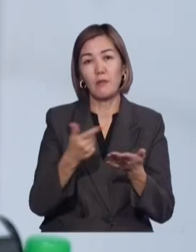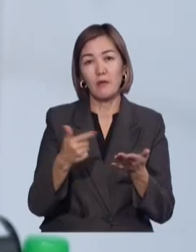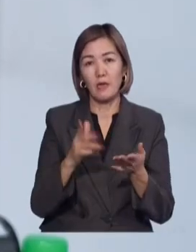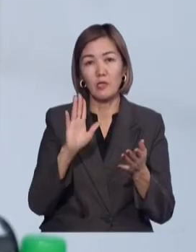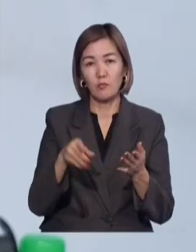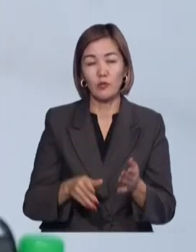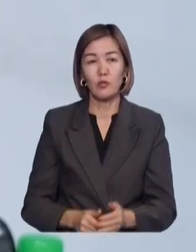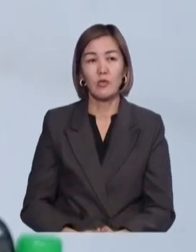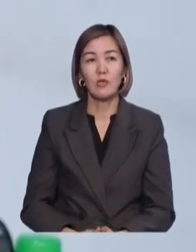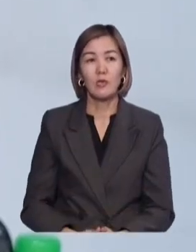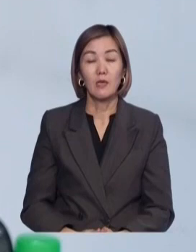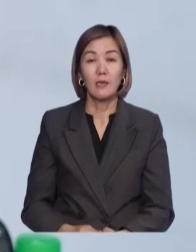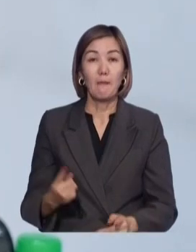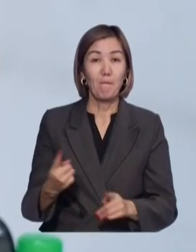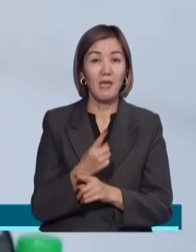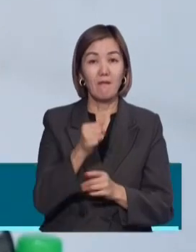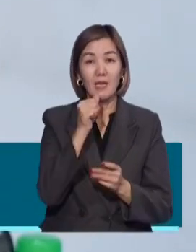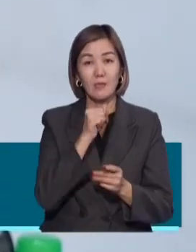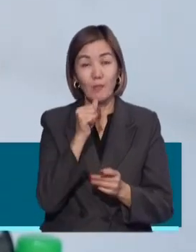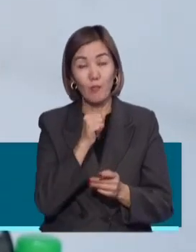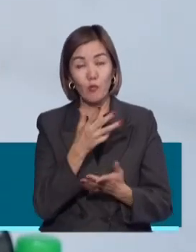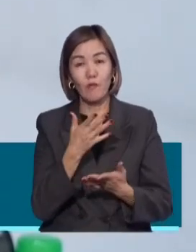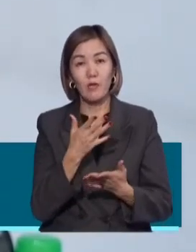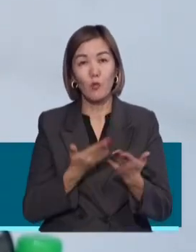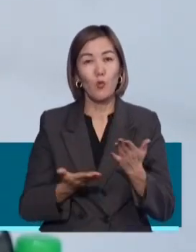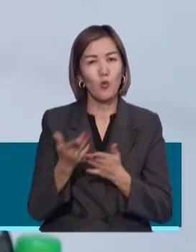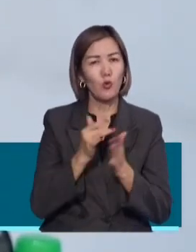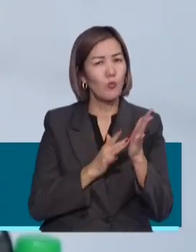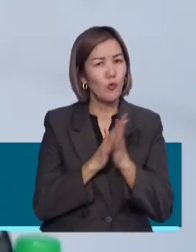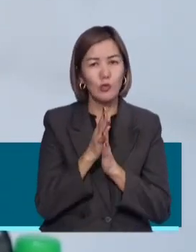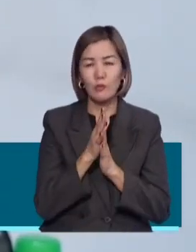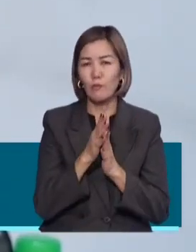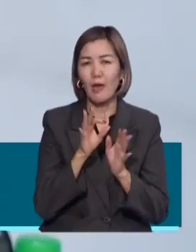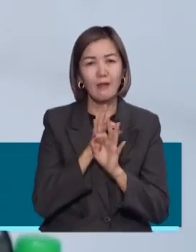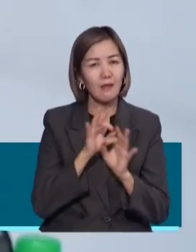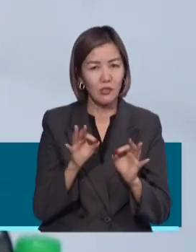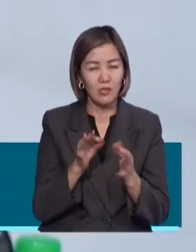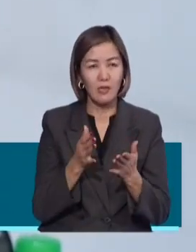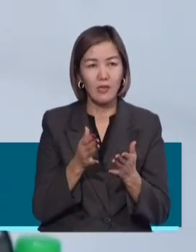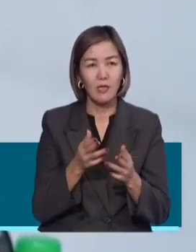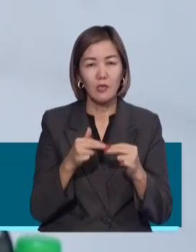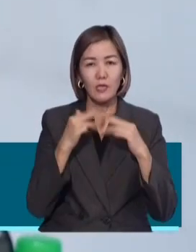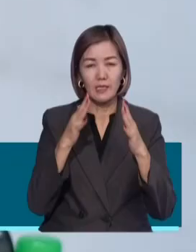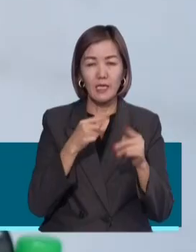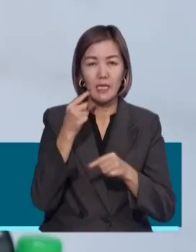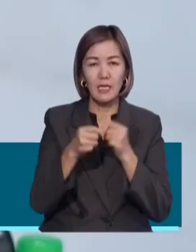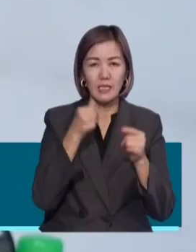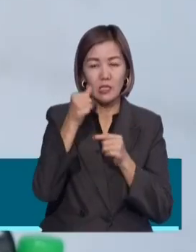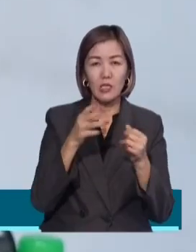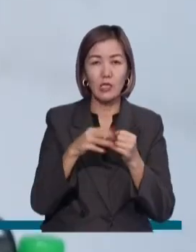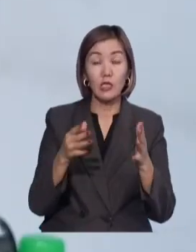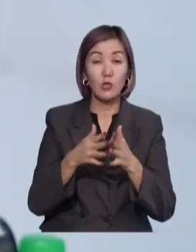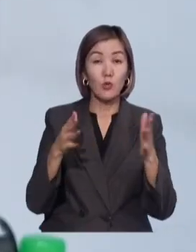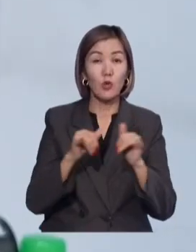бірінші рет қант қылшасын сеуіп көріп едік. Ойдағыдай болды. Өніміз бәрі жақсы болды. Енді соны ескере отырып, келесі жылға кішкене жер